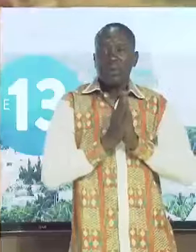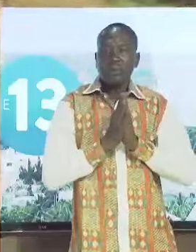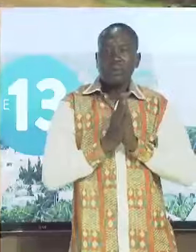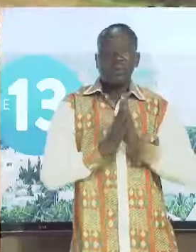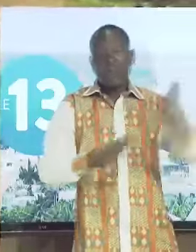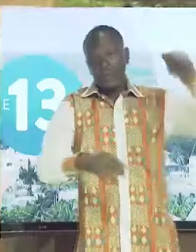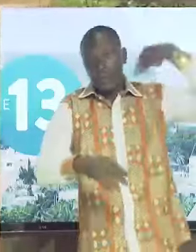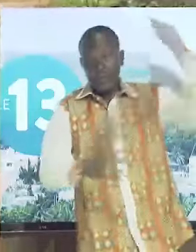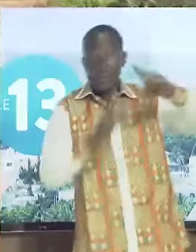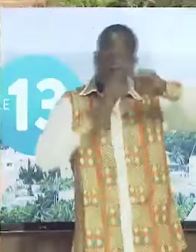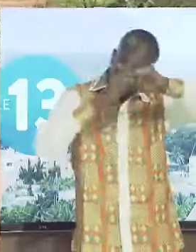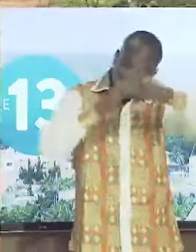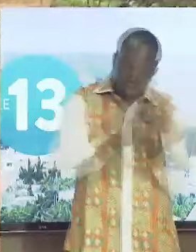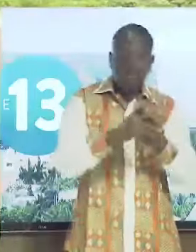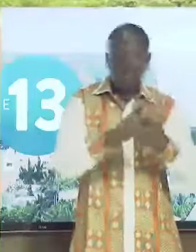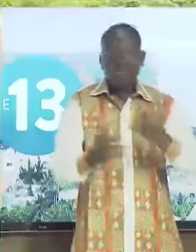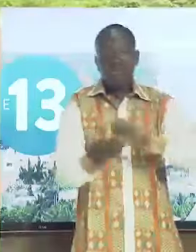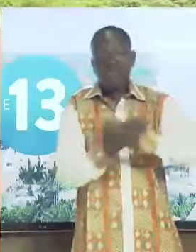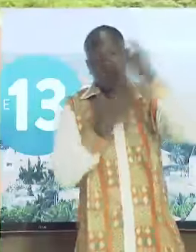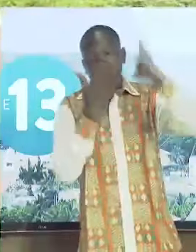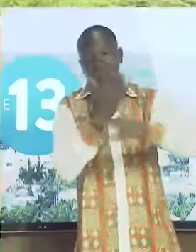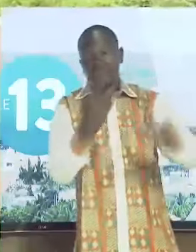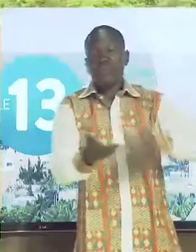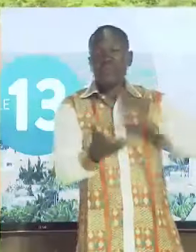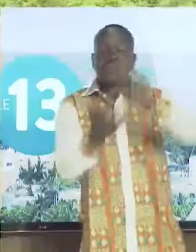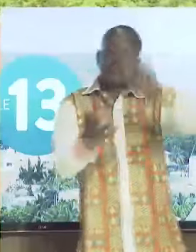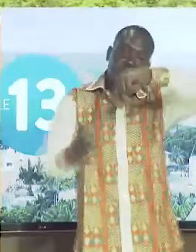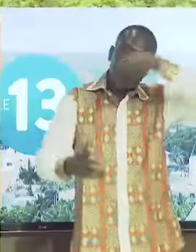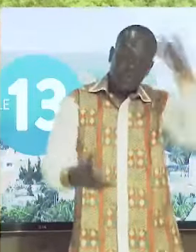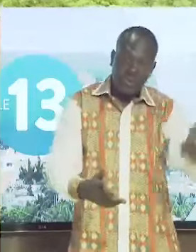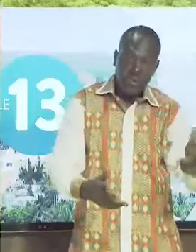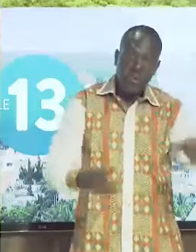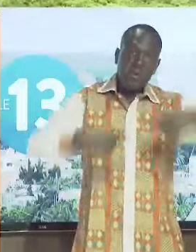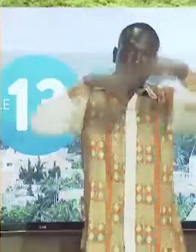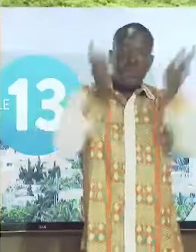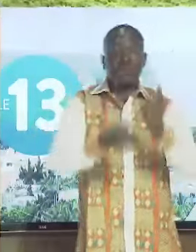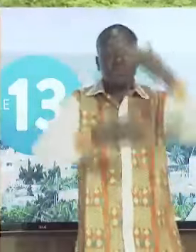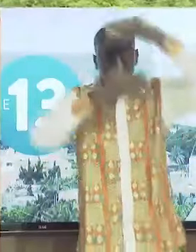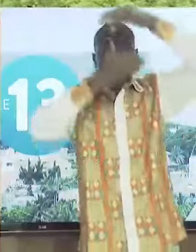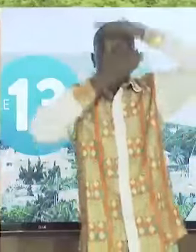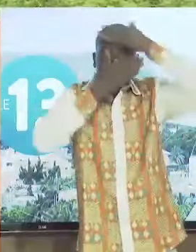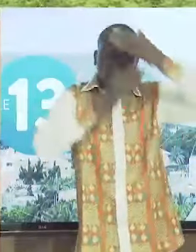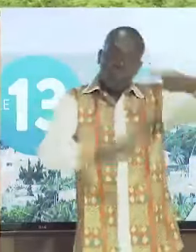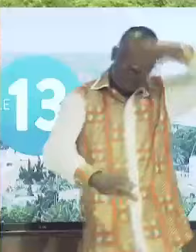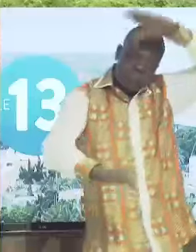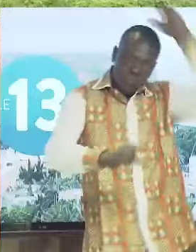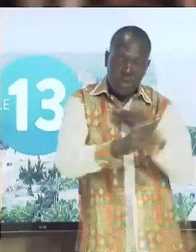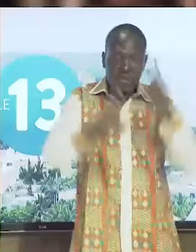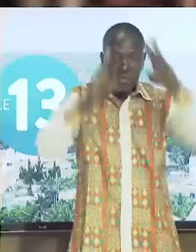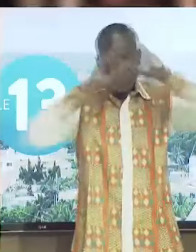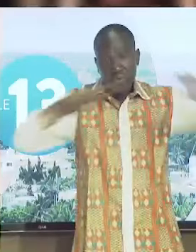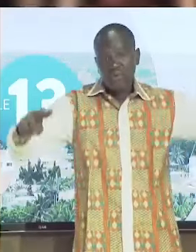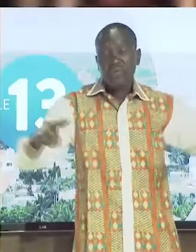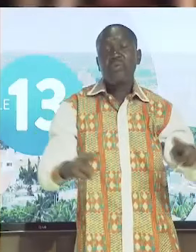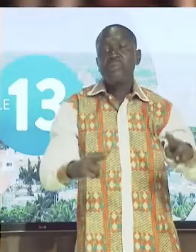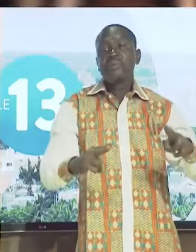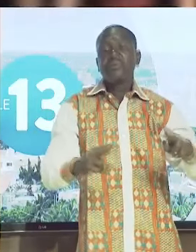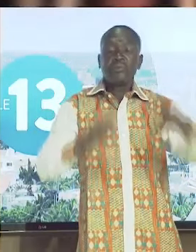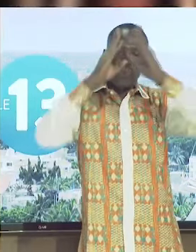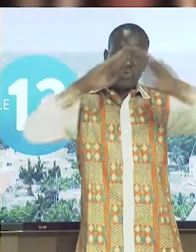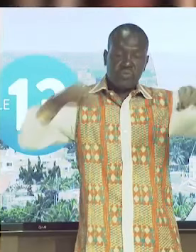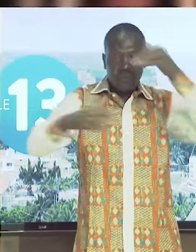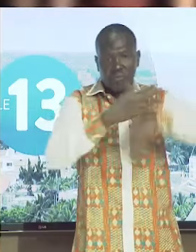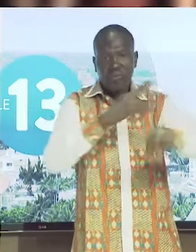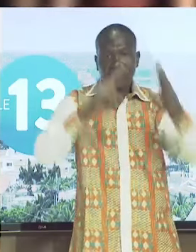L'histoire commence en août et septembre 2023. Les groupes armés terroristes ont déguerpi ce village. Ils ont élu domicile dans ce